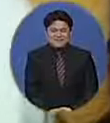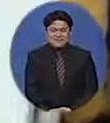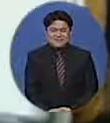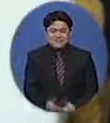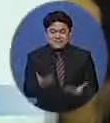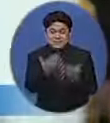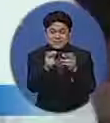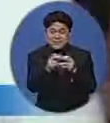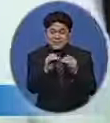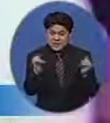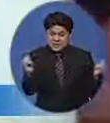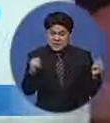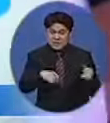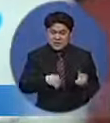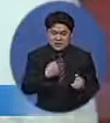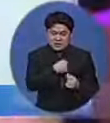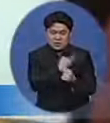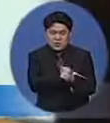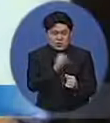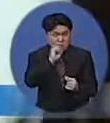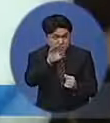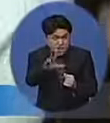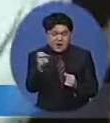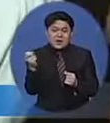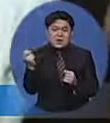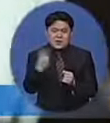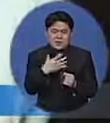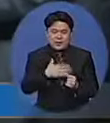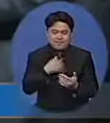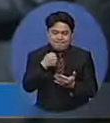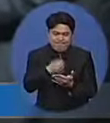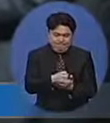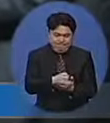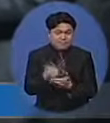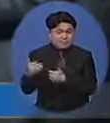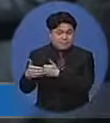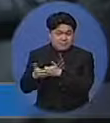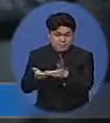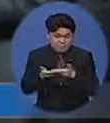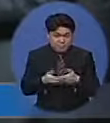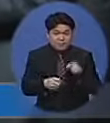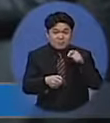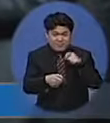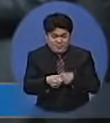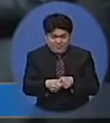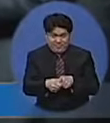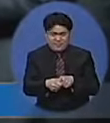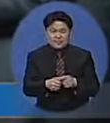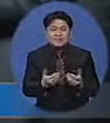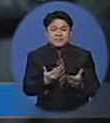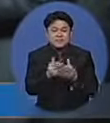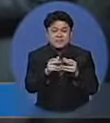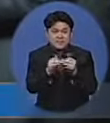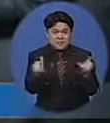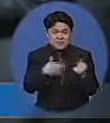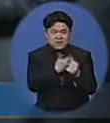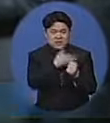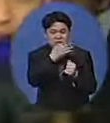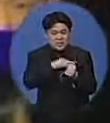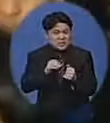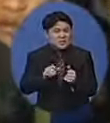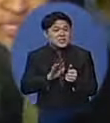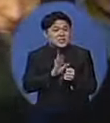발달장애인 당사자가 자신의 권리를 이야기하고 자기 결정을 지원하기 위해 구성된 발달장애인